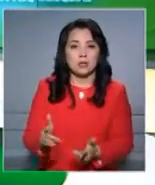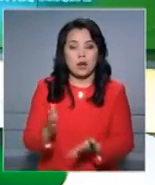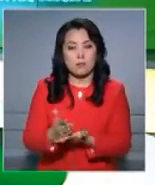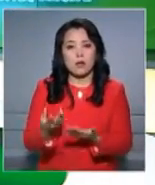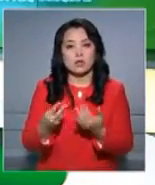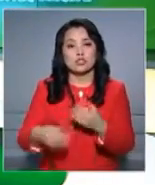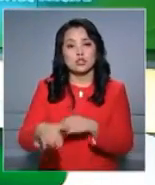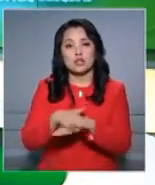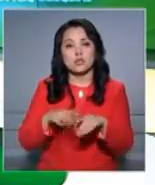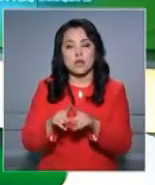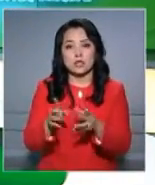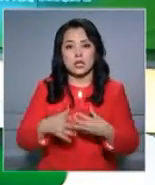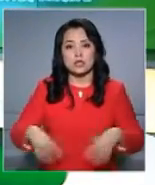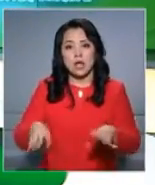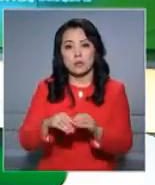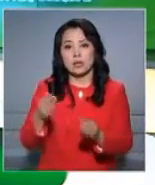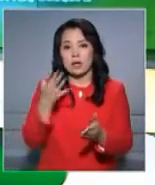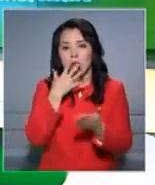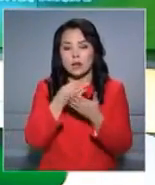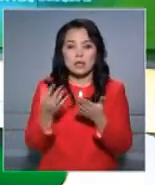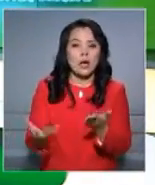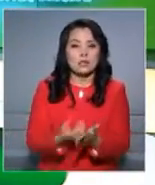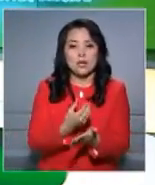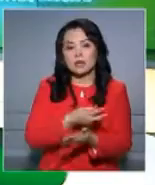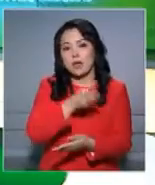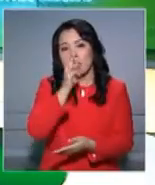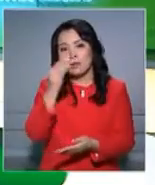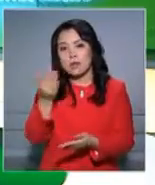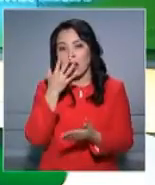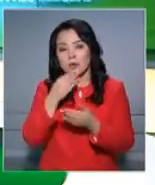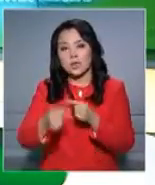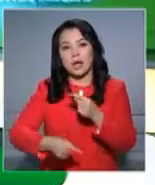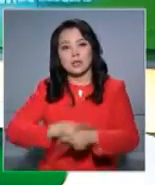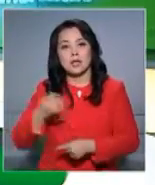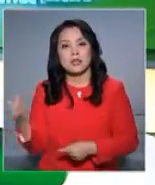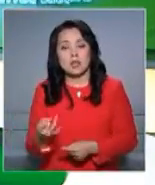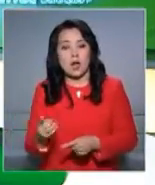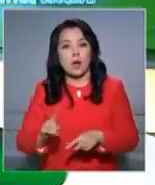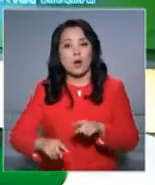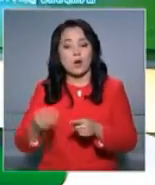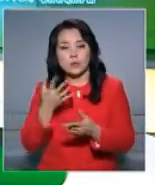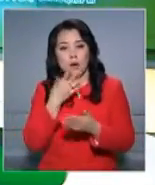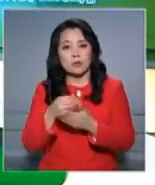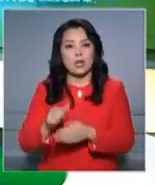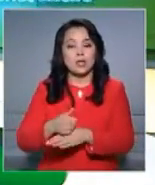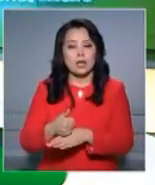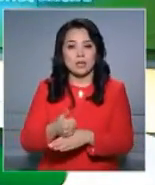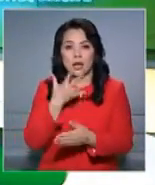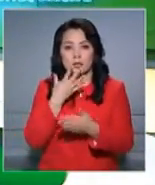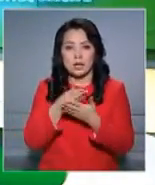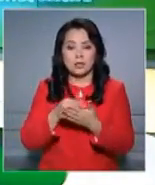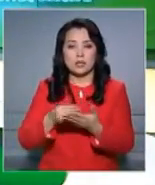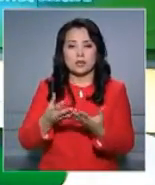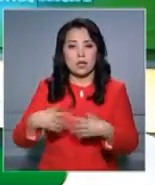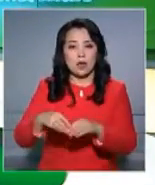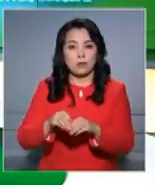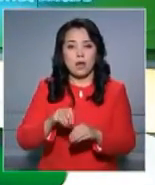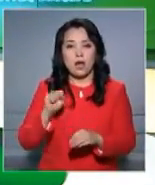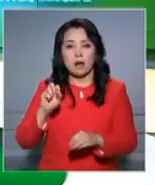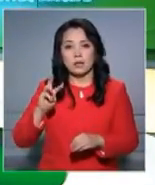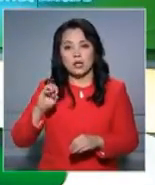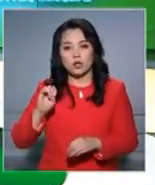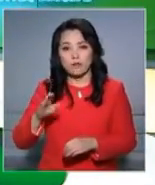кенішіндегі Әміреновтер әулетінің еселі еңбегі көпке өнеге. Отағасы Ришат Әміренов мұнда 30 жылдан астам еңбек етіп